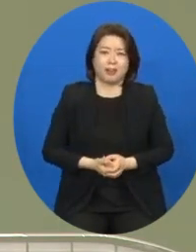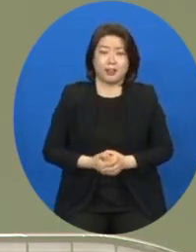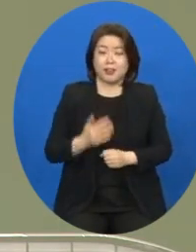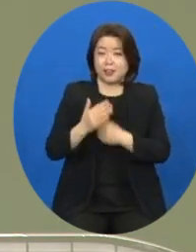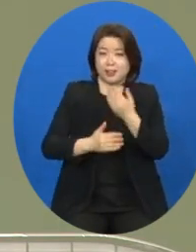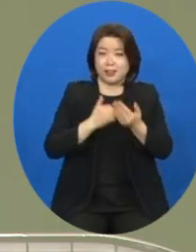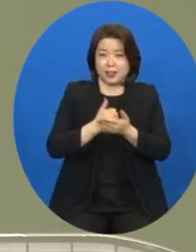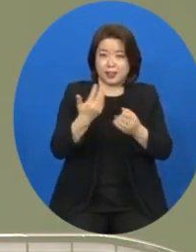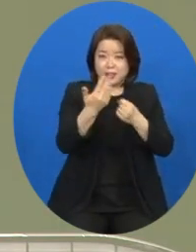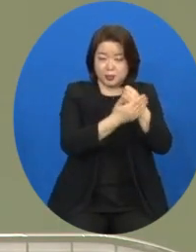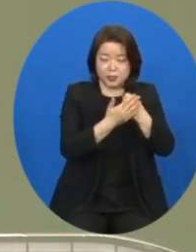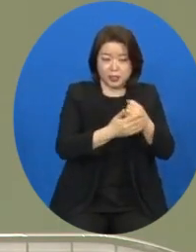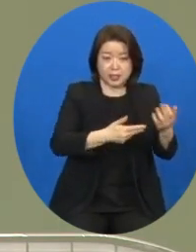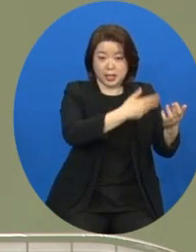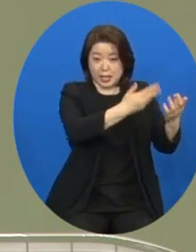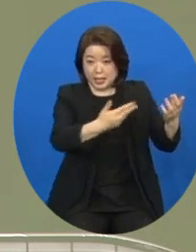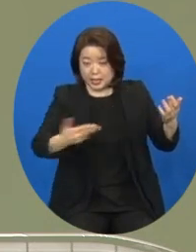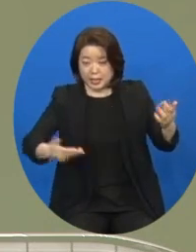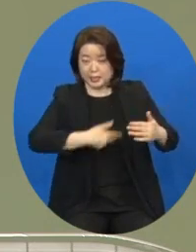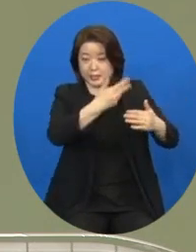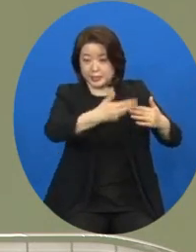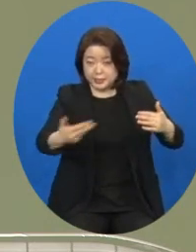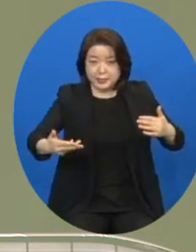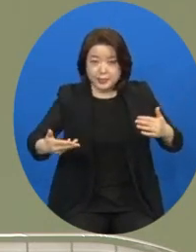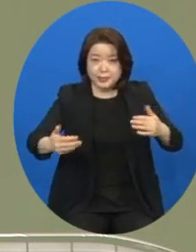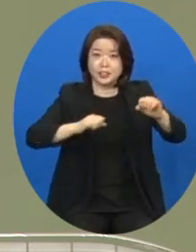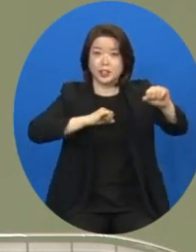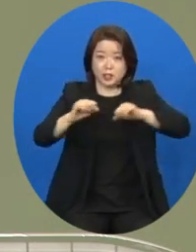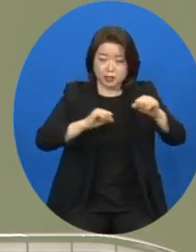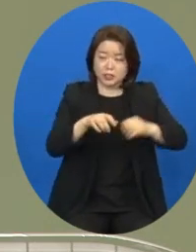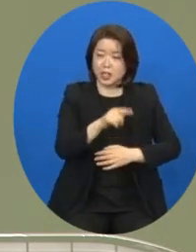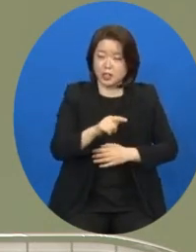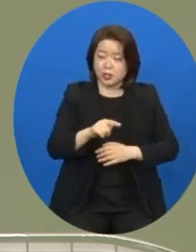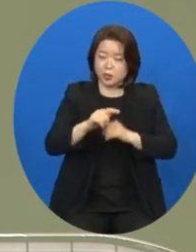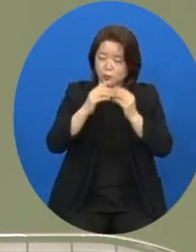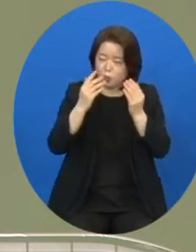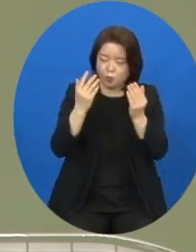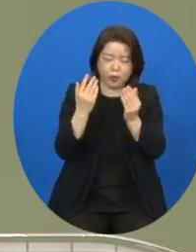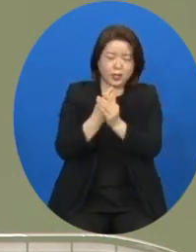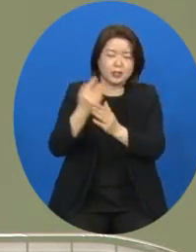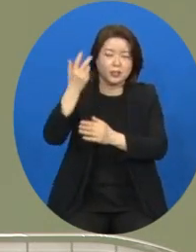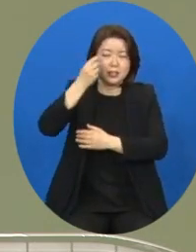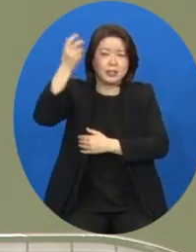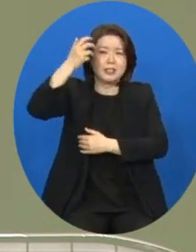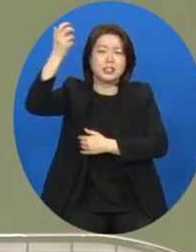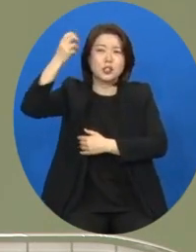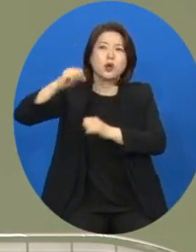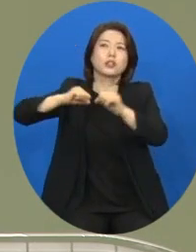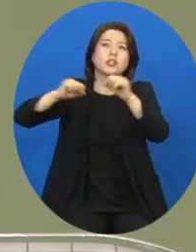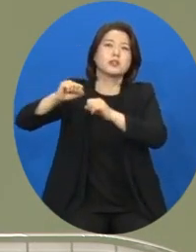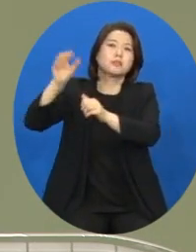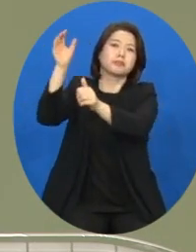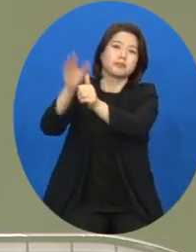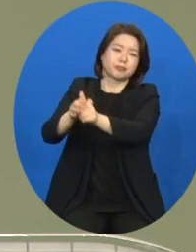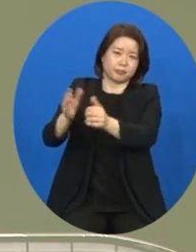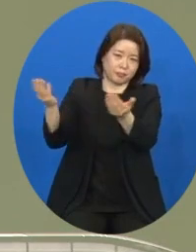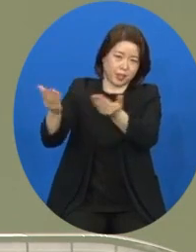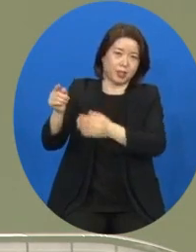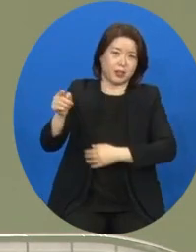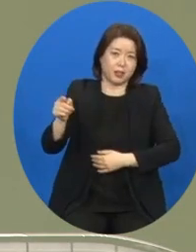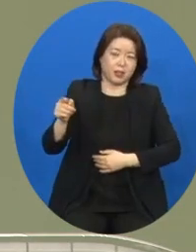하나님의 은혜가 강같이 흐르는 역사는 이건 전적으로 성령이 하실 일이라. 전적으로 성령이 하실